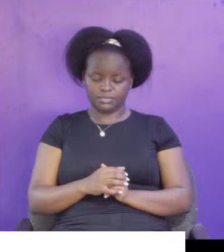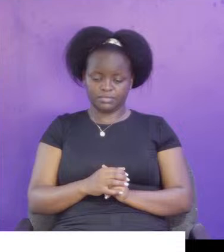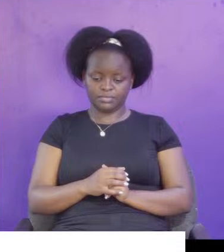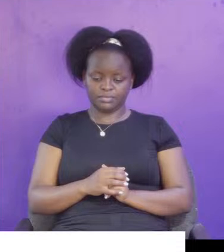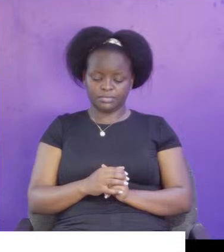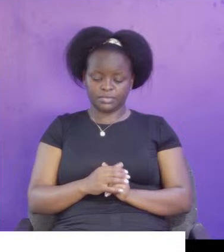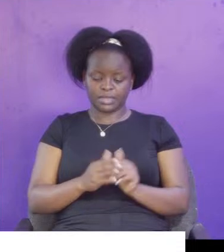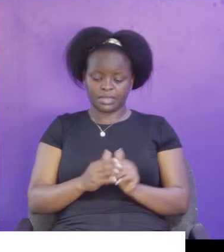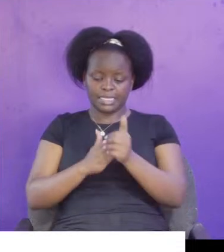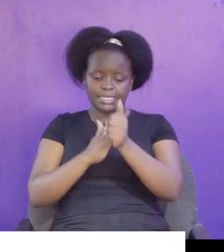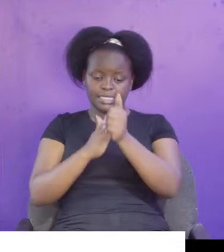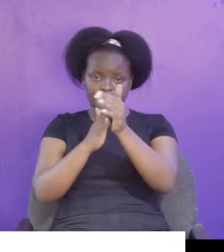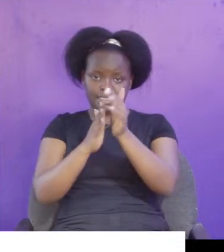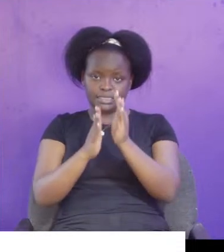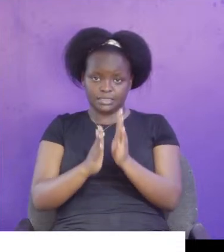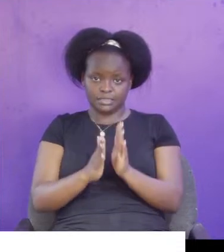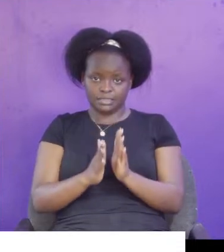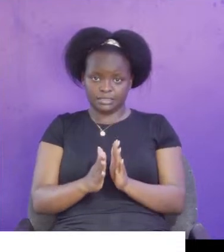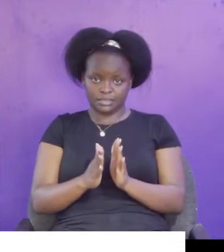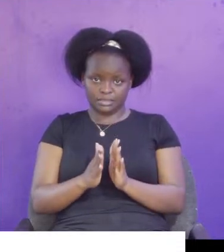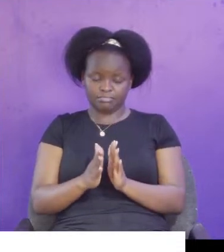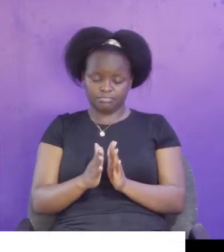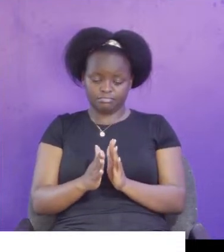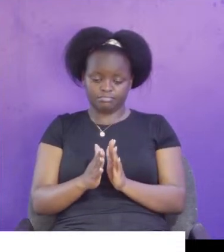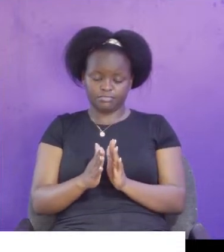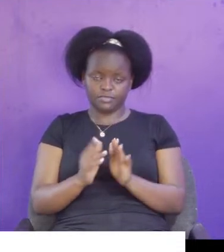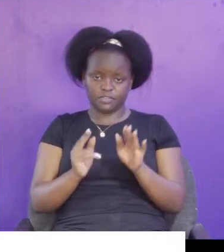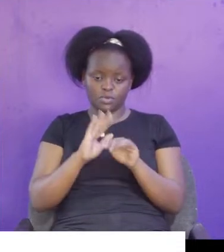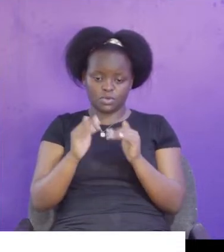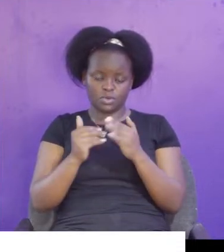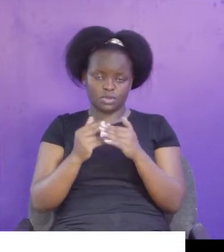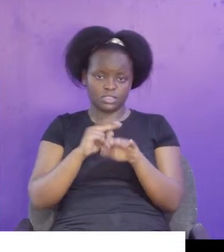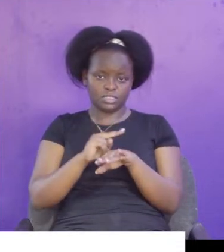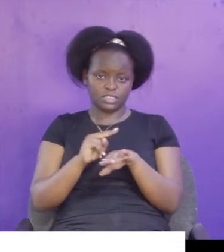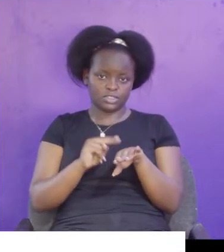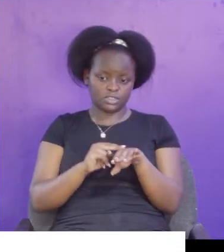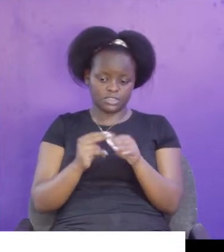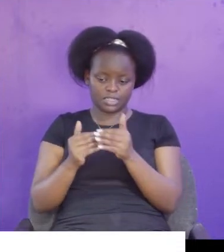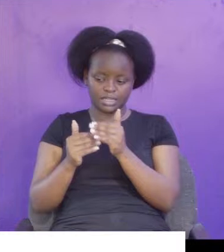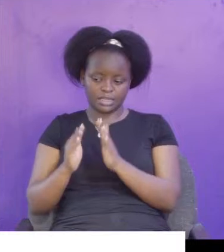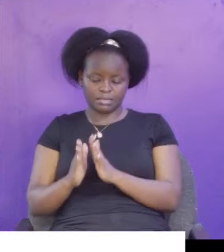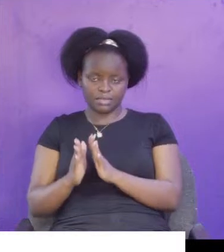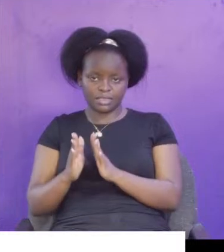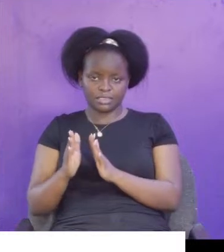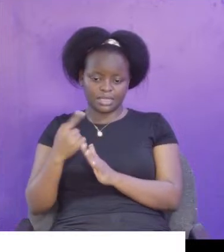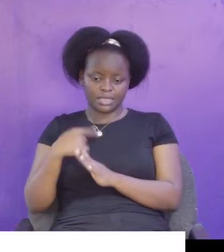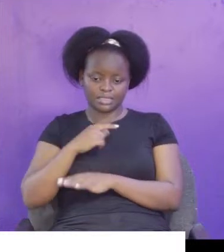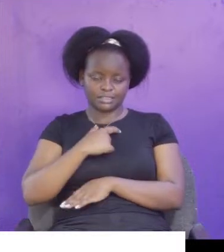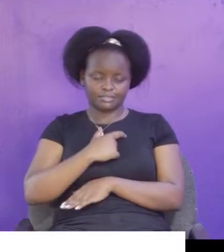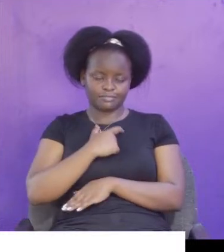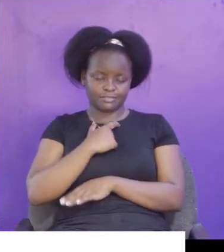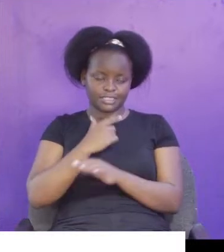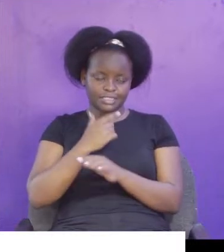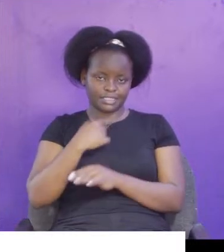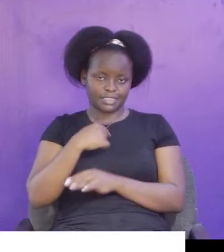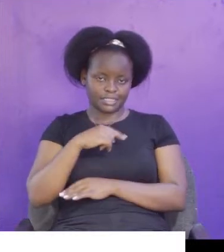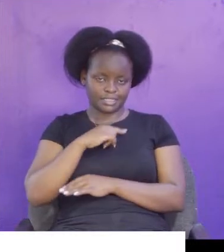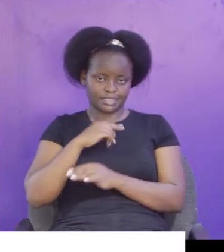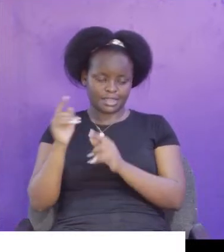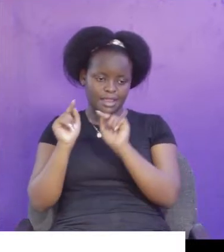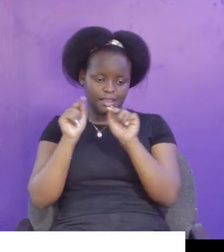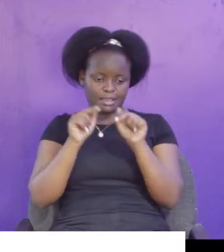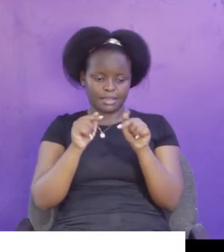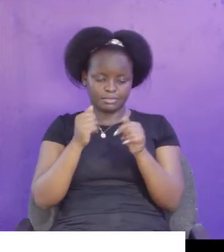viongozi wa nchi za kigeni na majirani ambao wametutembelea kuja kuomboleza na